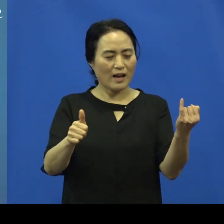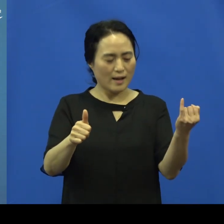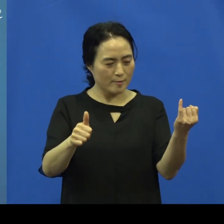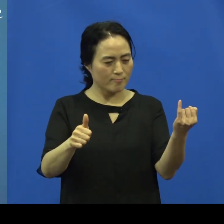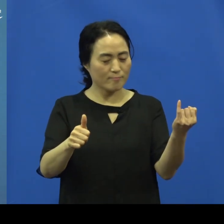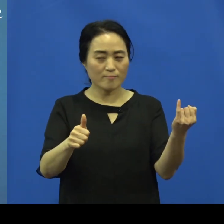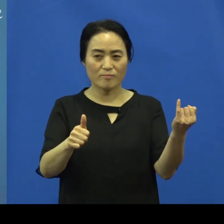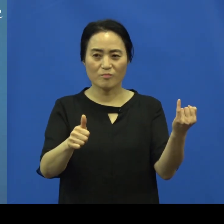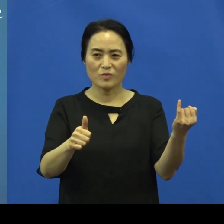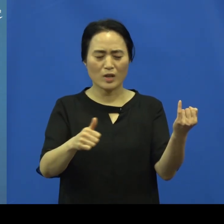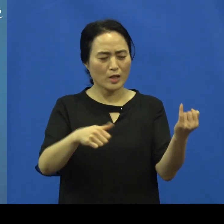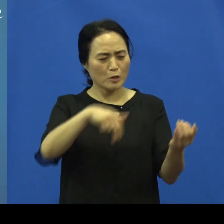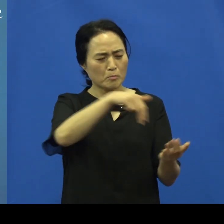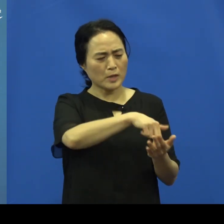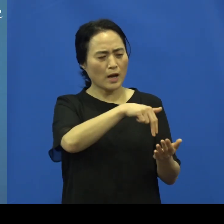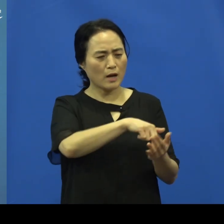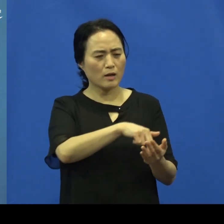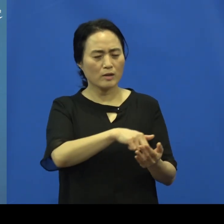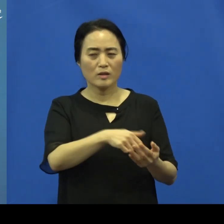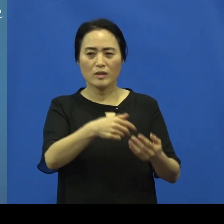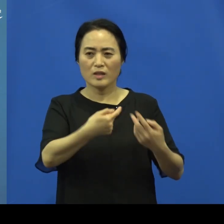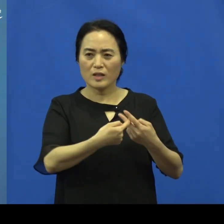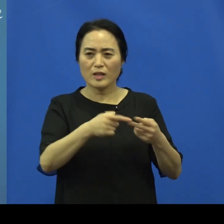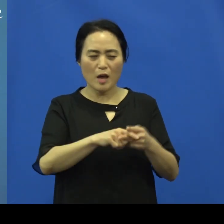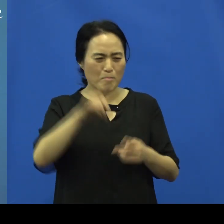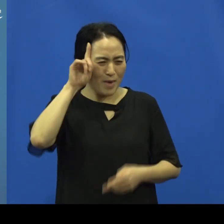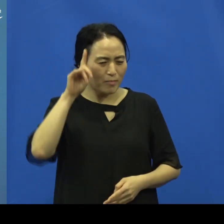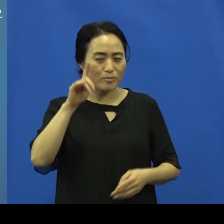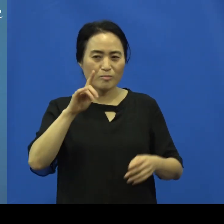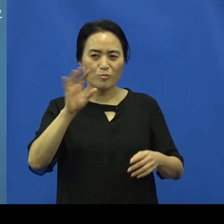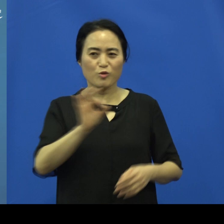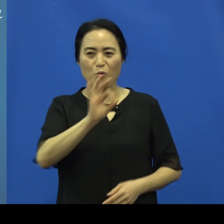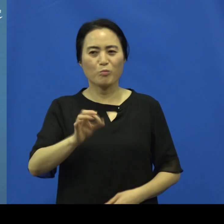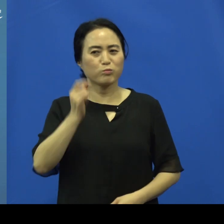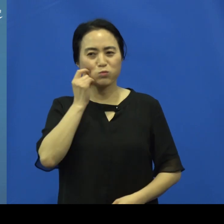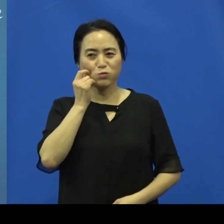그녀의 형편과 처지에 대해서 별로 관심이 없는, 사무적으로 대하는 거죠.